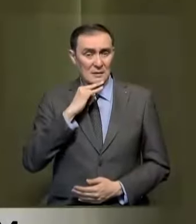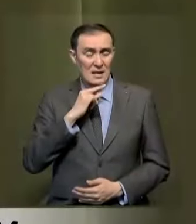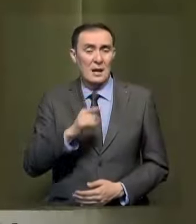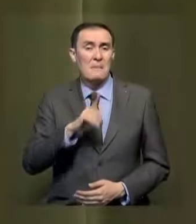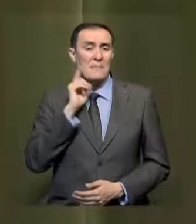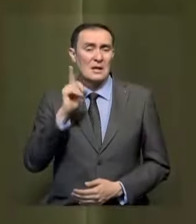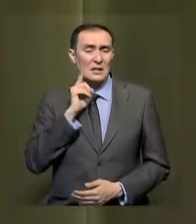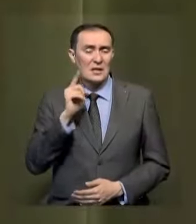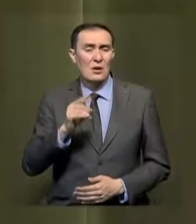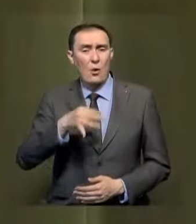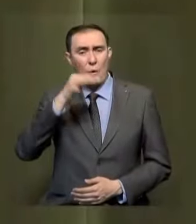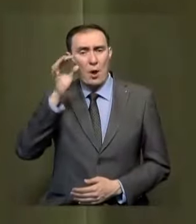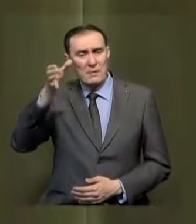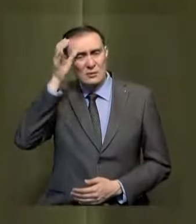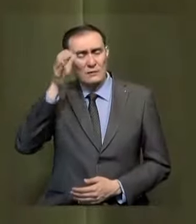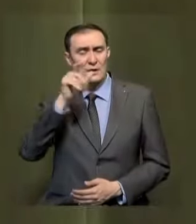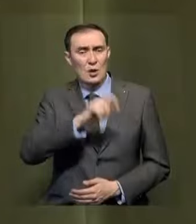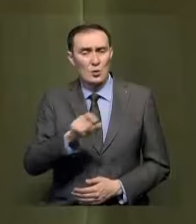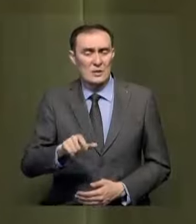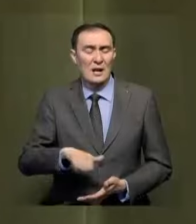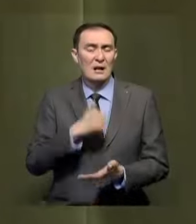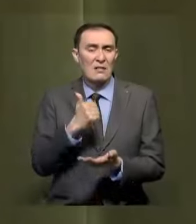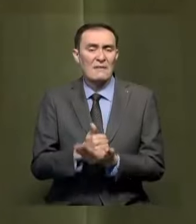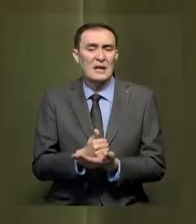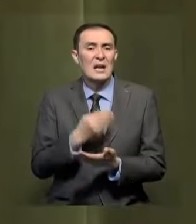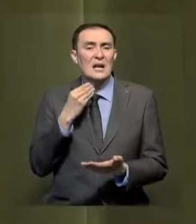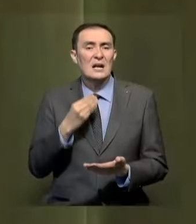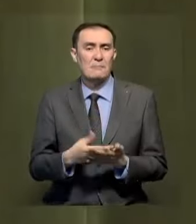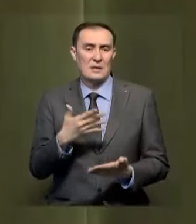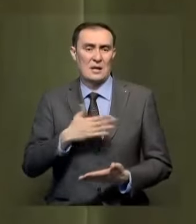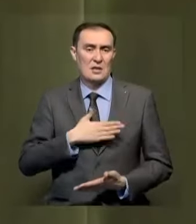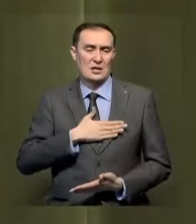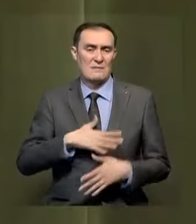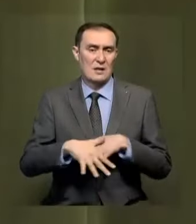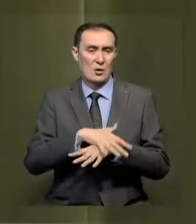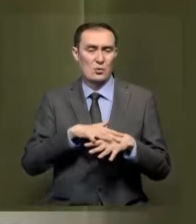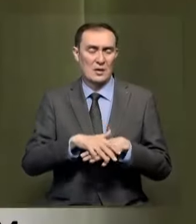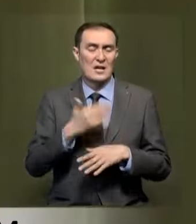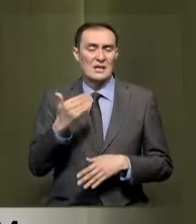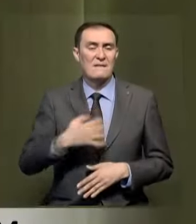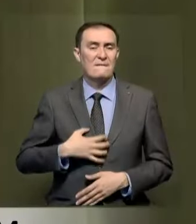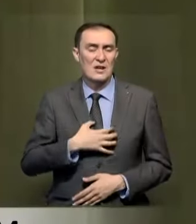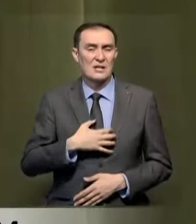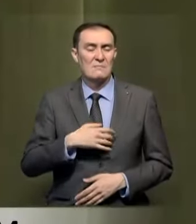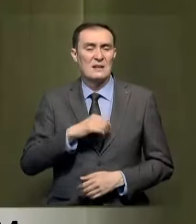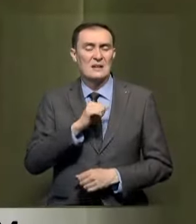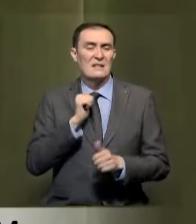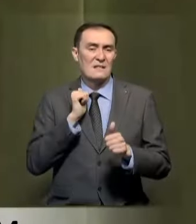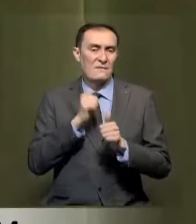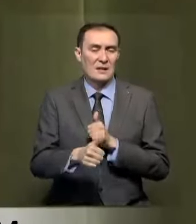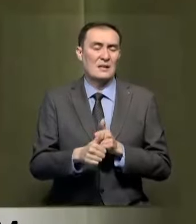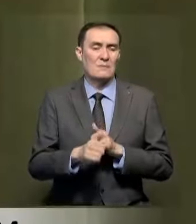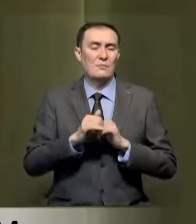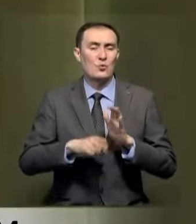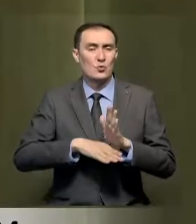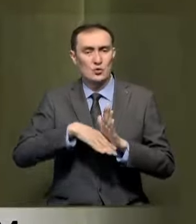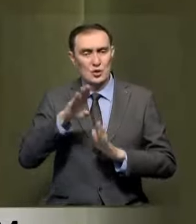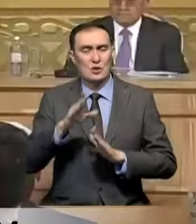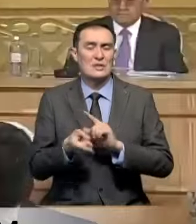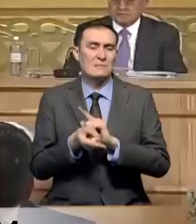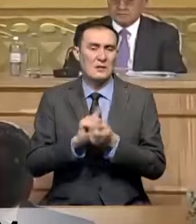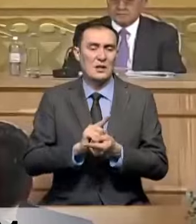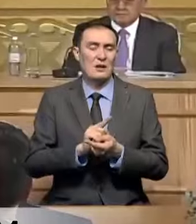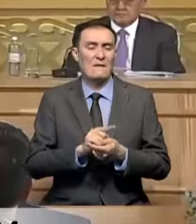молодые высокообразованные граждане являются главным капиталом нашей нации и ключевым двигателем позитивных Перемен в